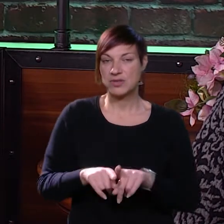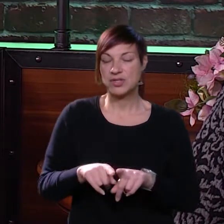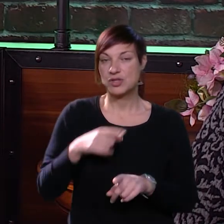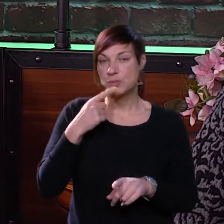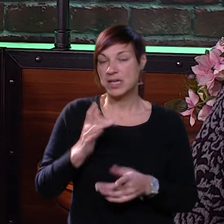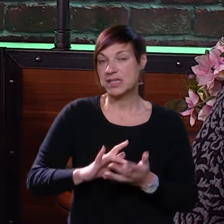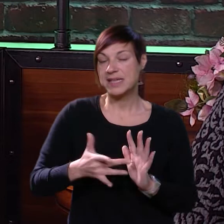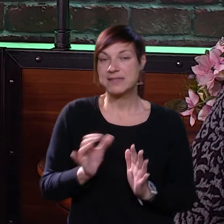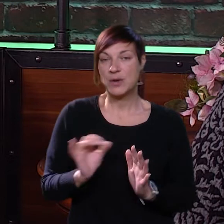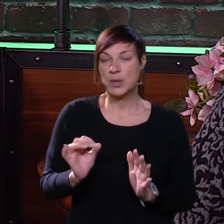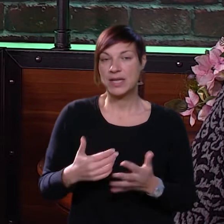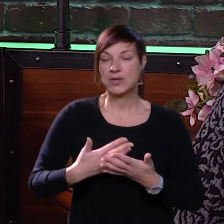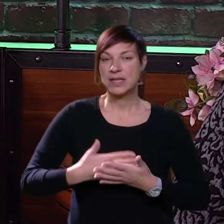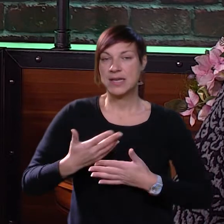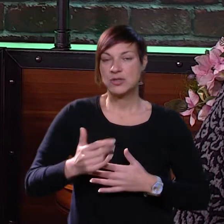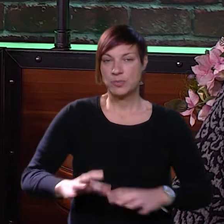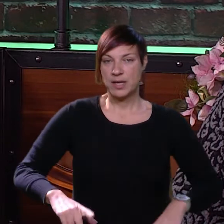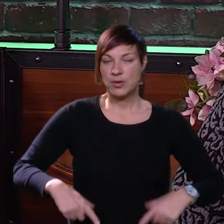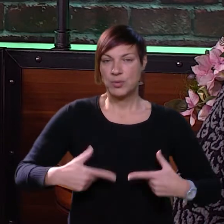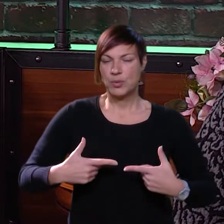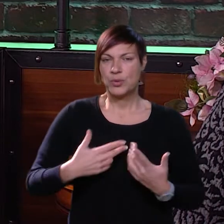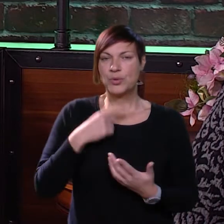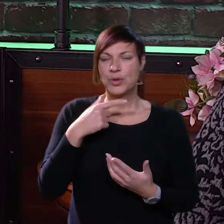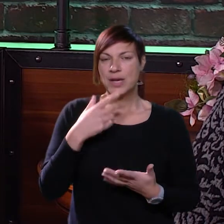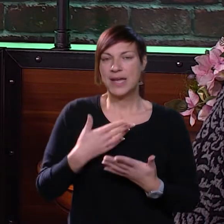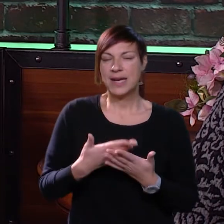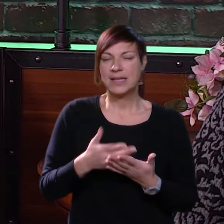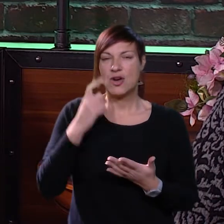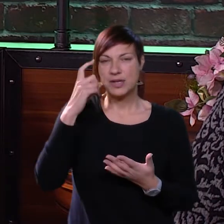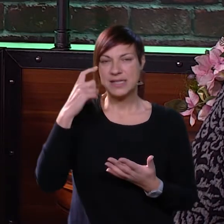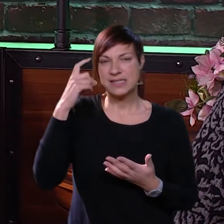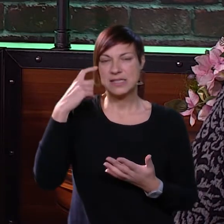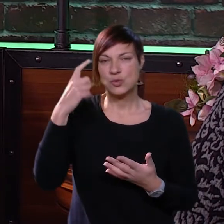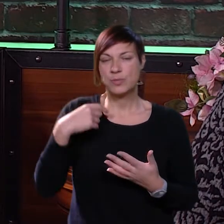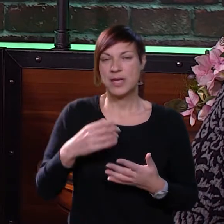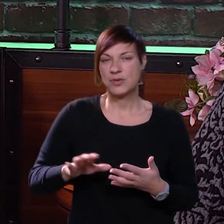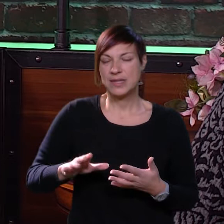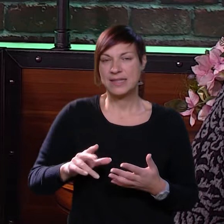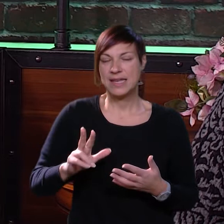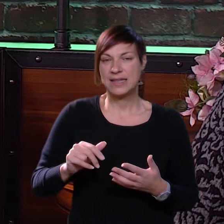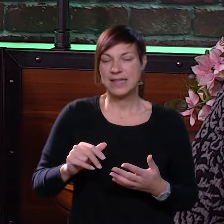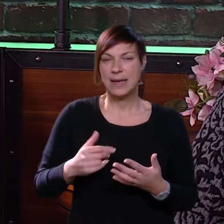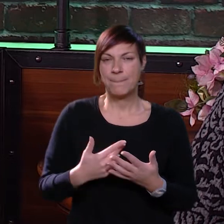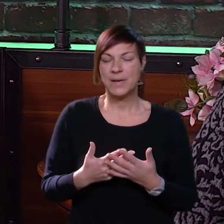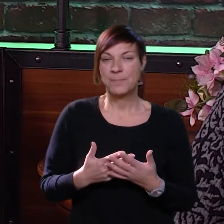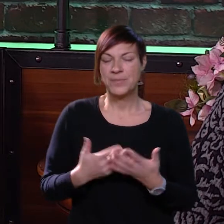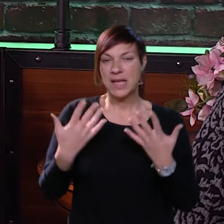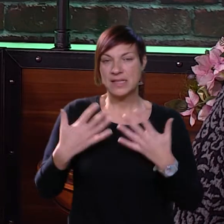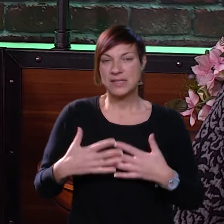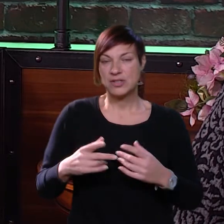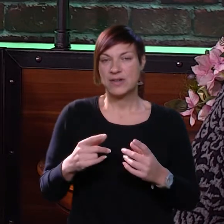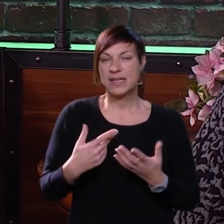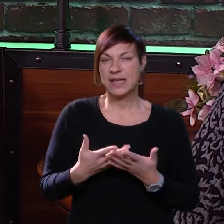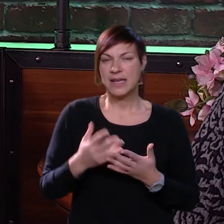njemu su isto rekli da je sve u redu. I onda su mi tek ujutro rekli da oni sumnjaju da dijete ima. U biti da